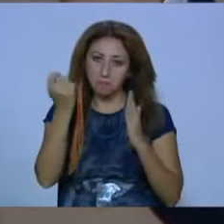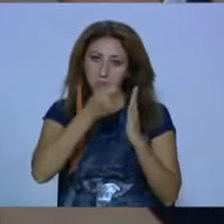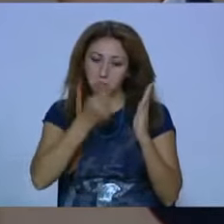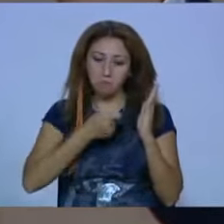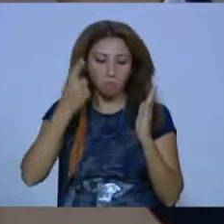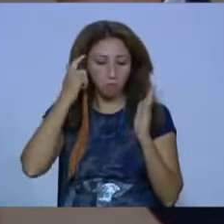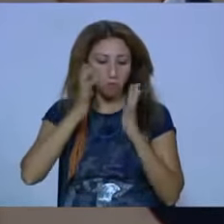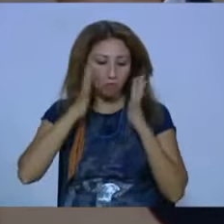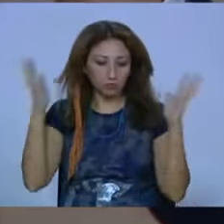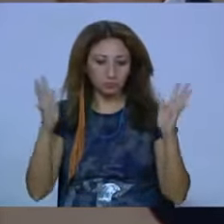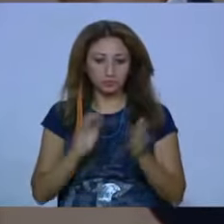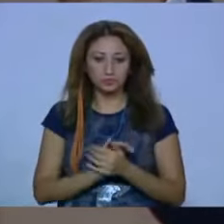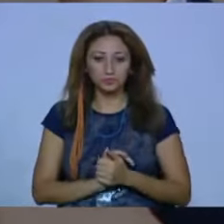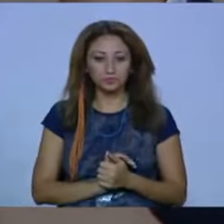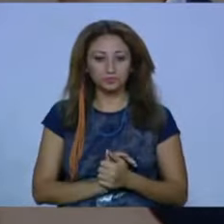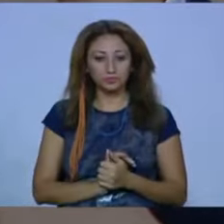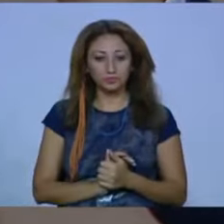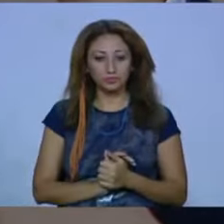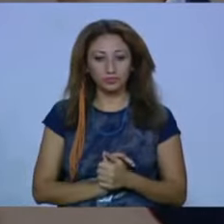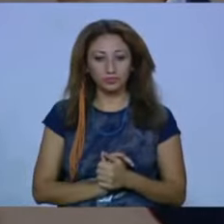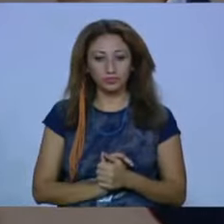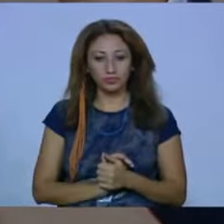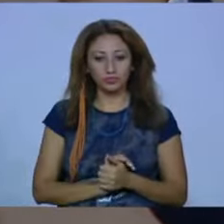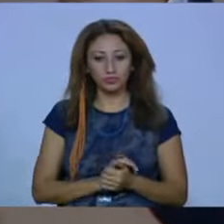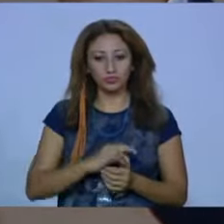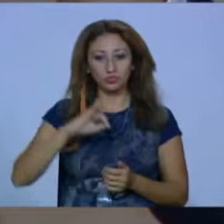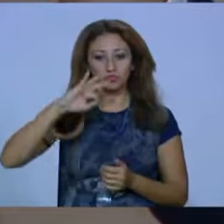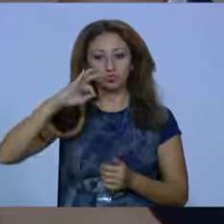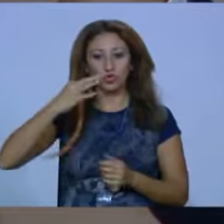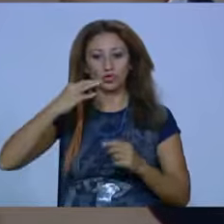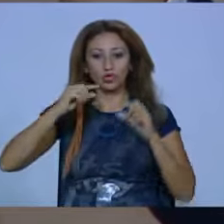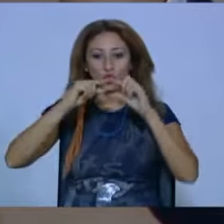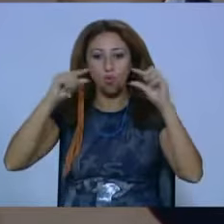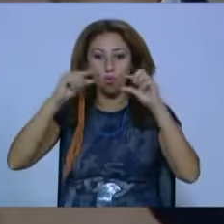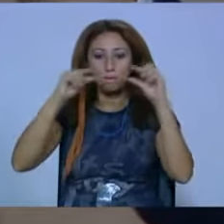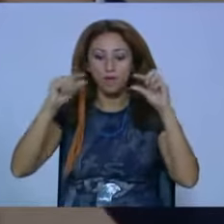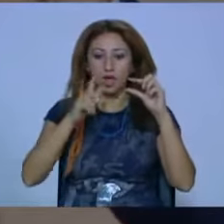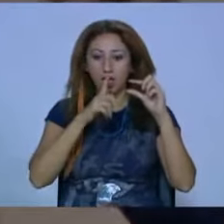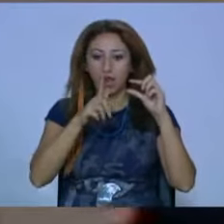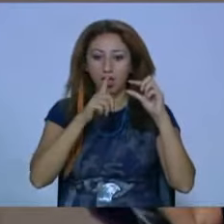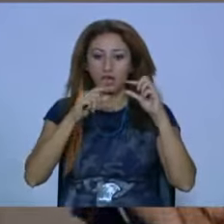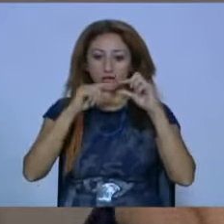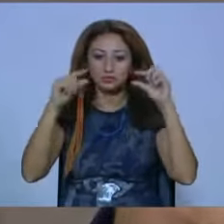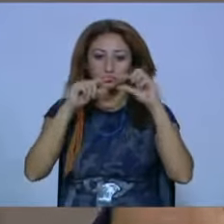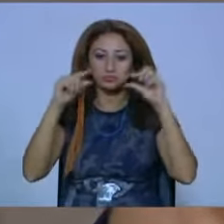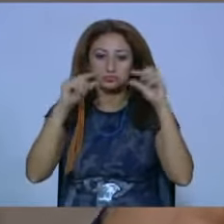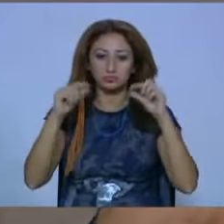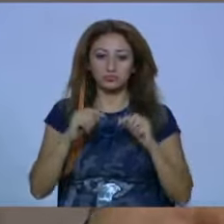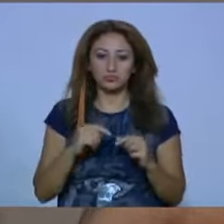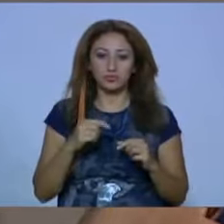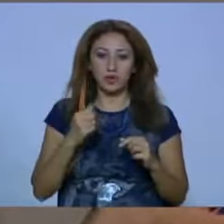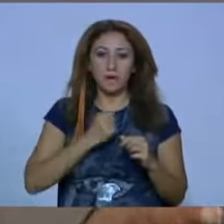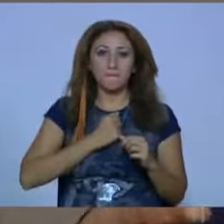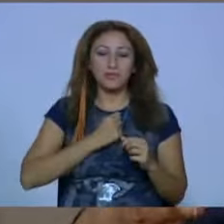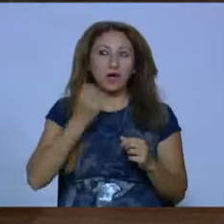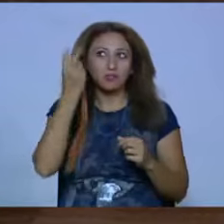ولكن يعني يمكن اللي اتقال في الحلقات دي 13 جمله من اللي كتبه. الباقي هي حالة